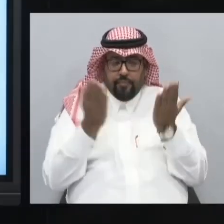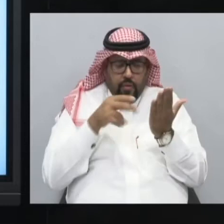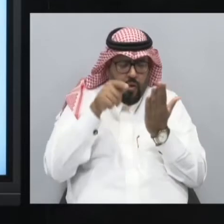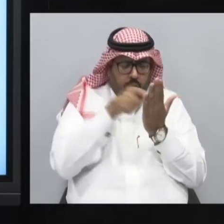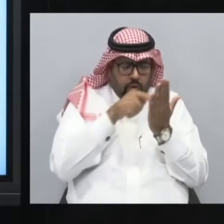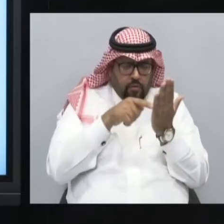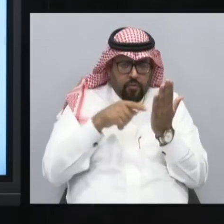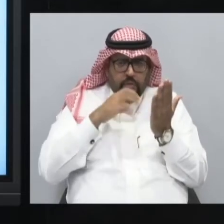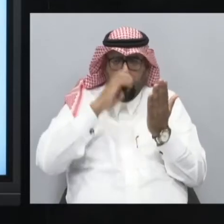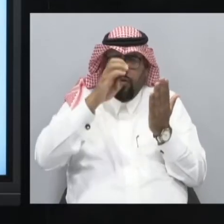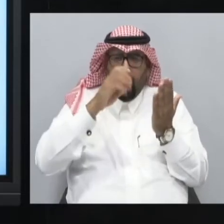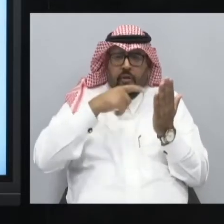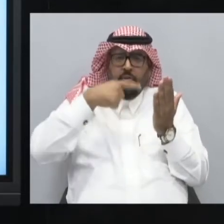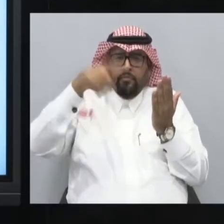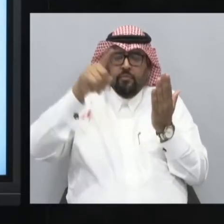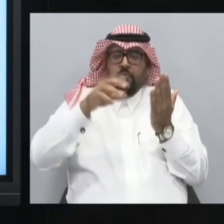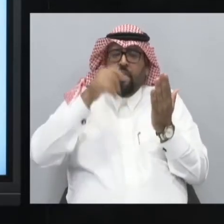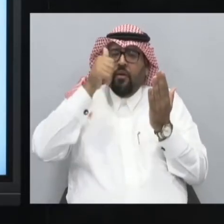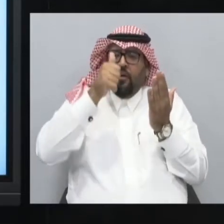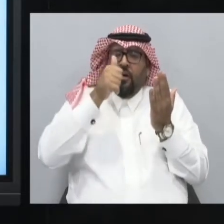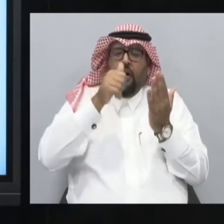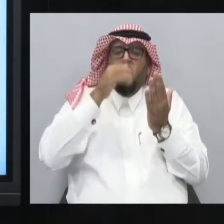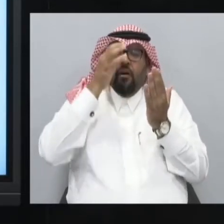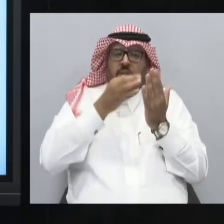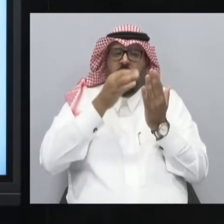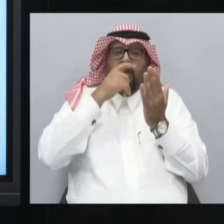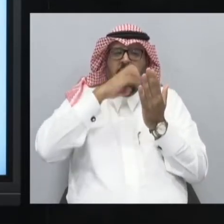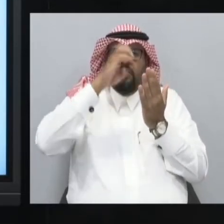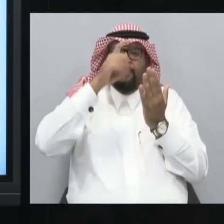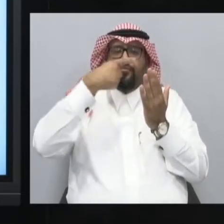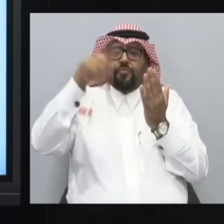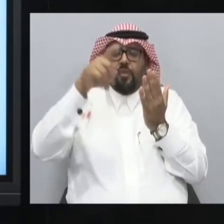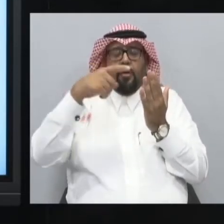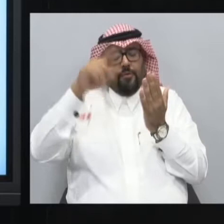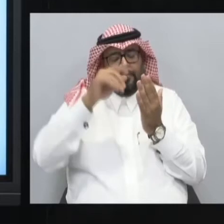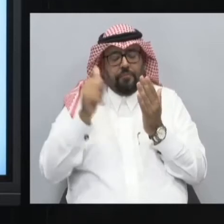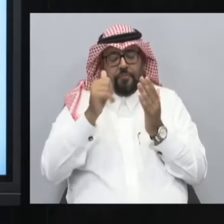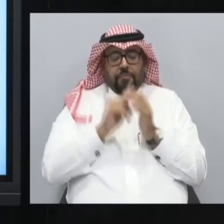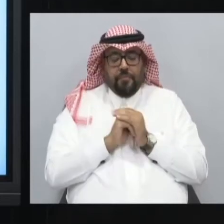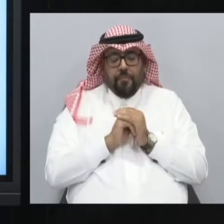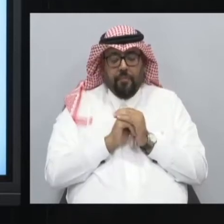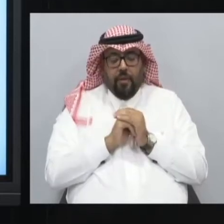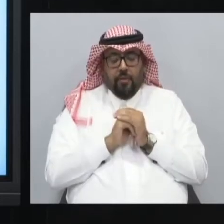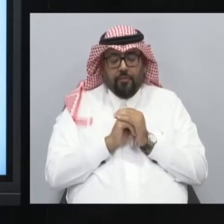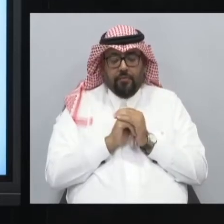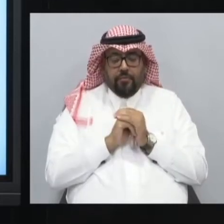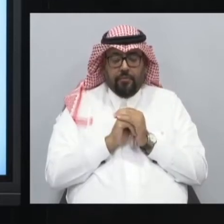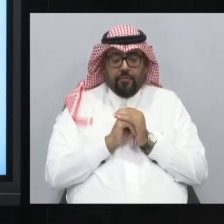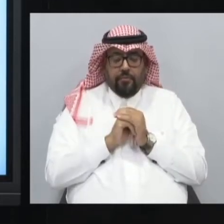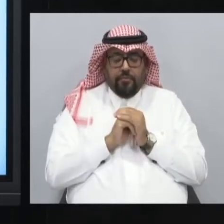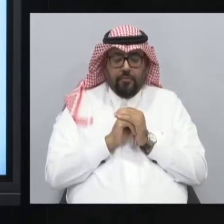صحة الإجابة وتمامها، تتأكد فقط من أنك أجبت عنها إجابة تامة. ما